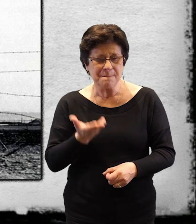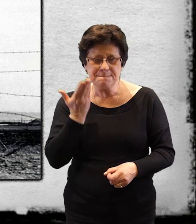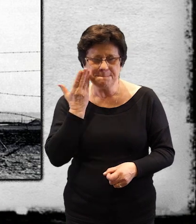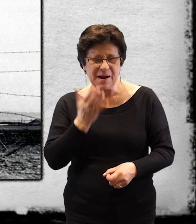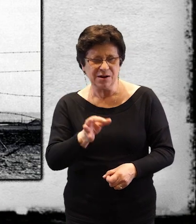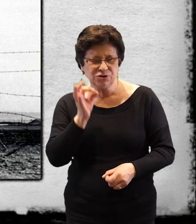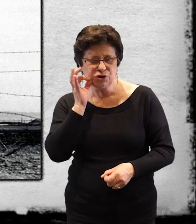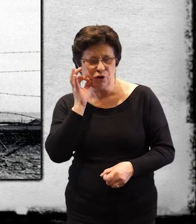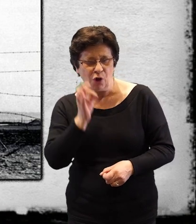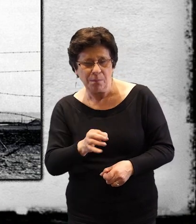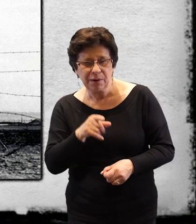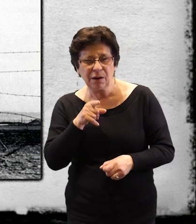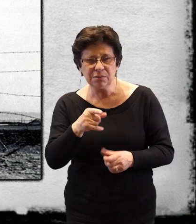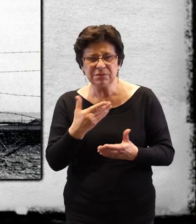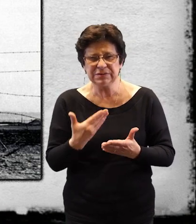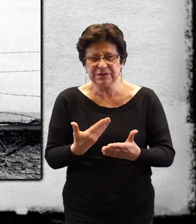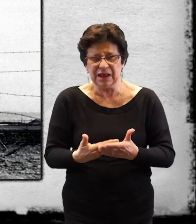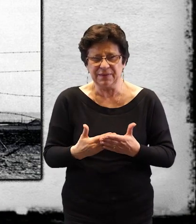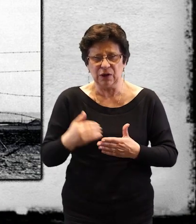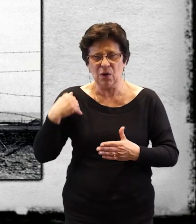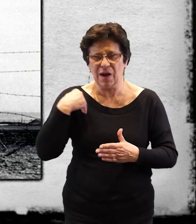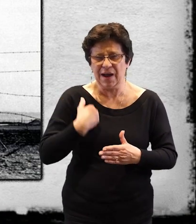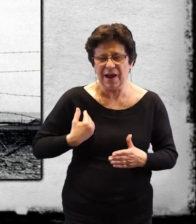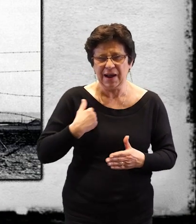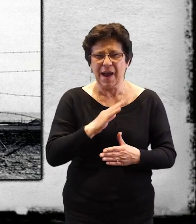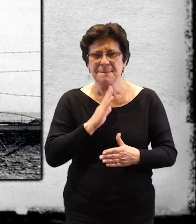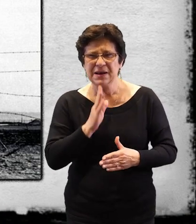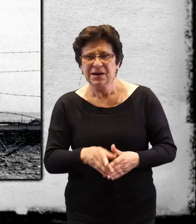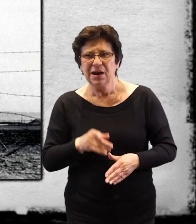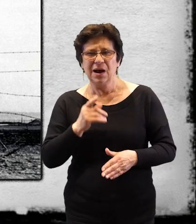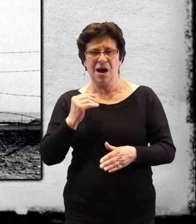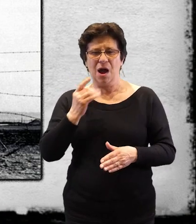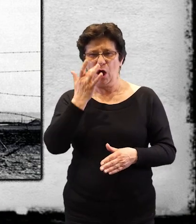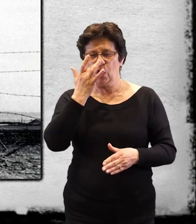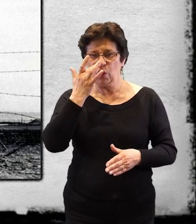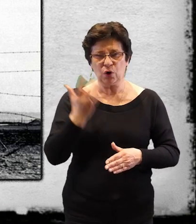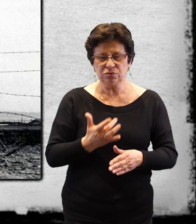wywiady amerykańskie, angielski, rosyjski